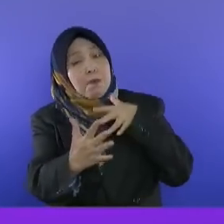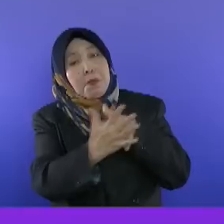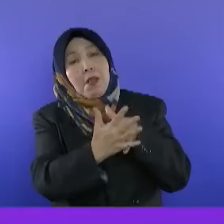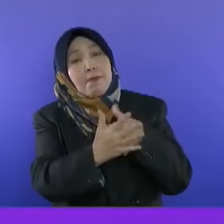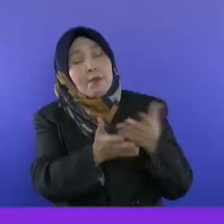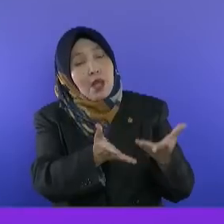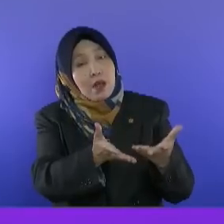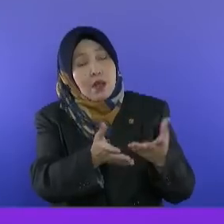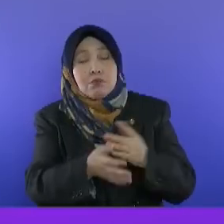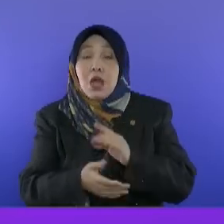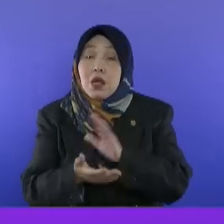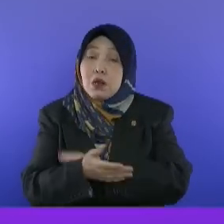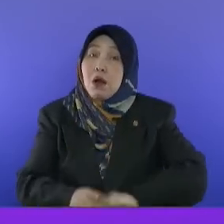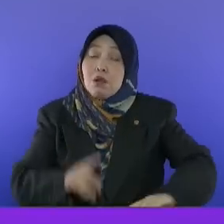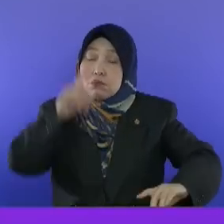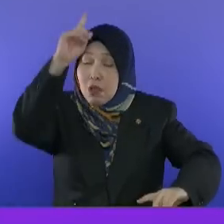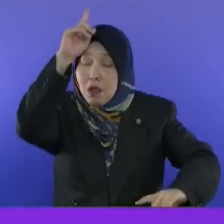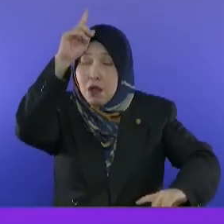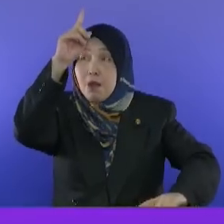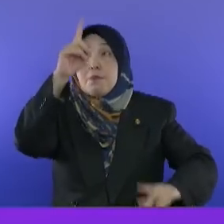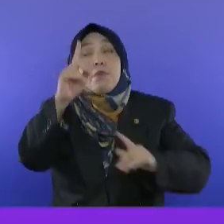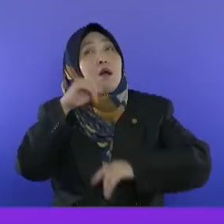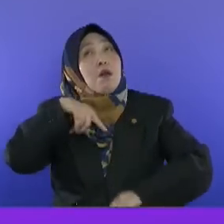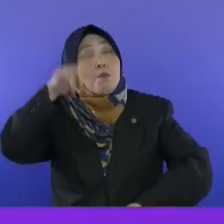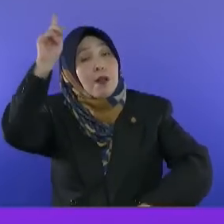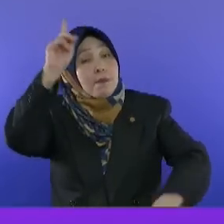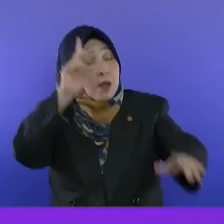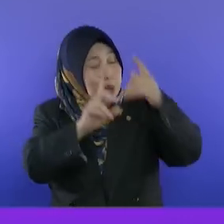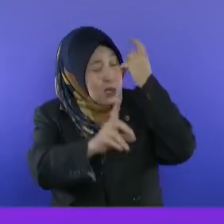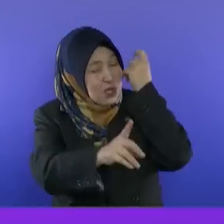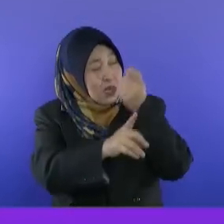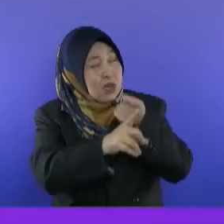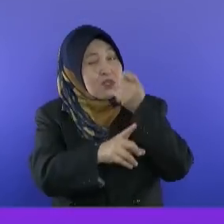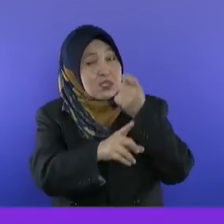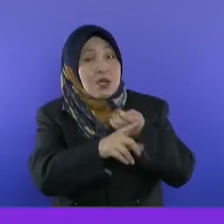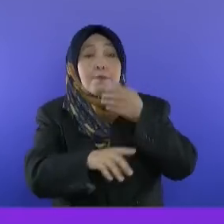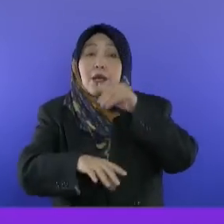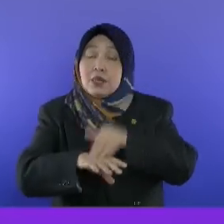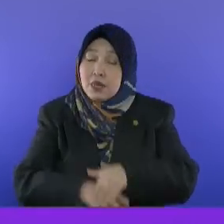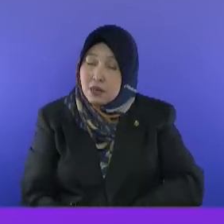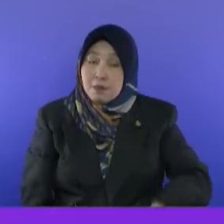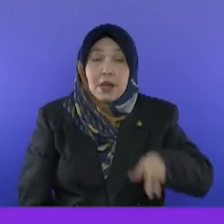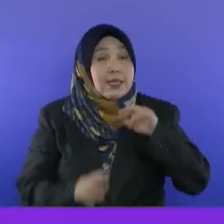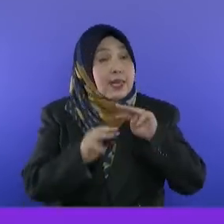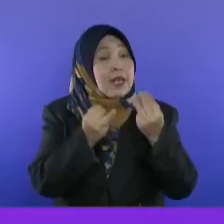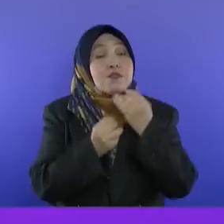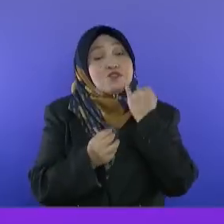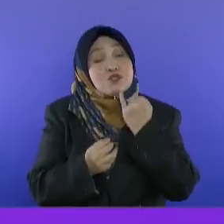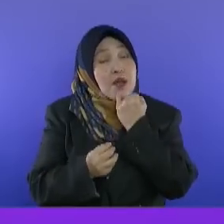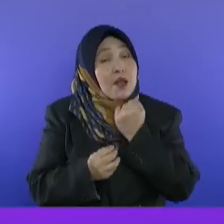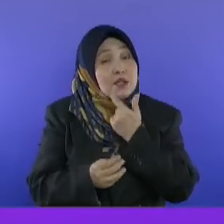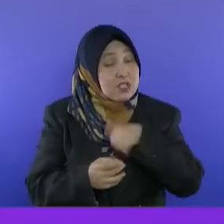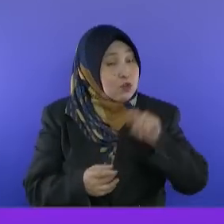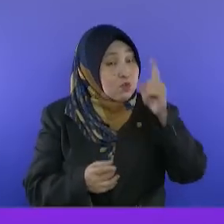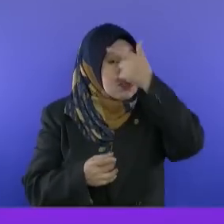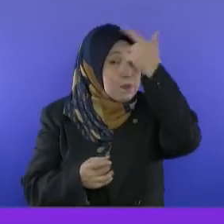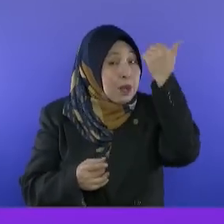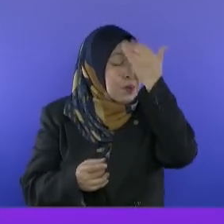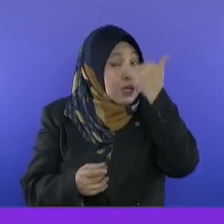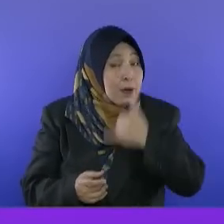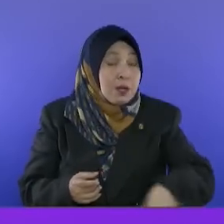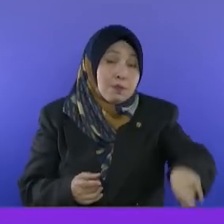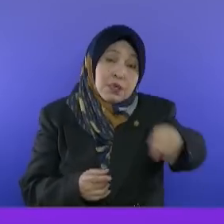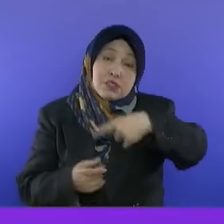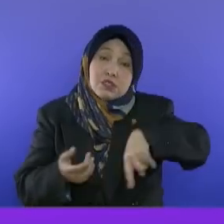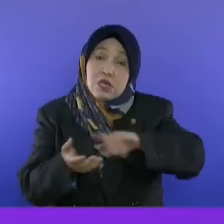Ya Allah menemplok kepada kepada Bani Israil karena ini adalah salah satu sebab mengapa mereka ini menjadi